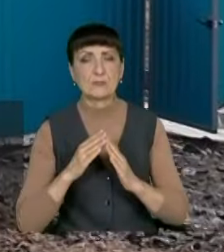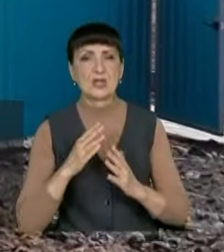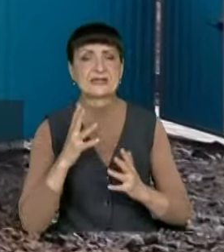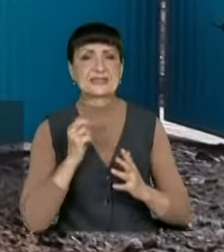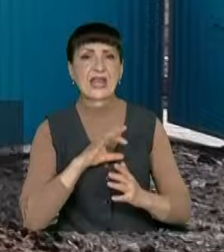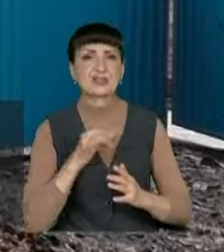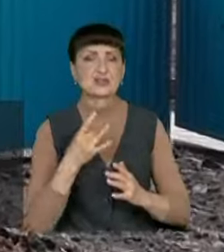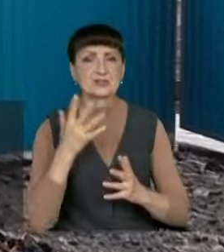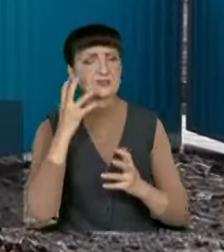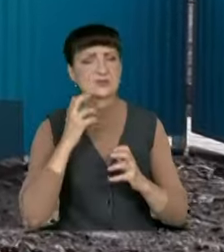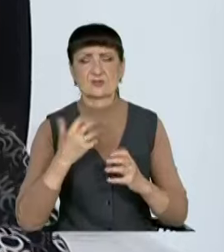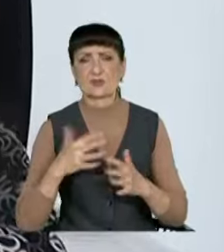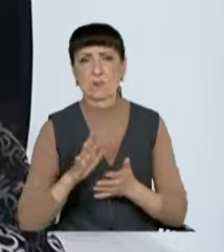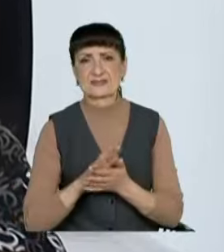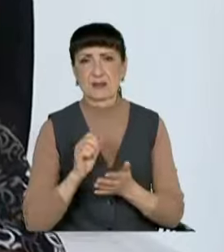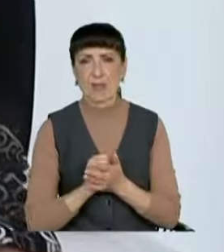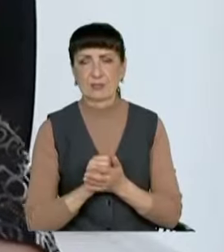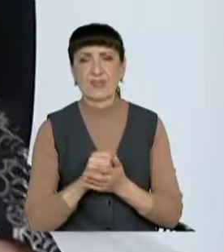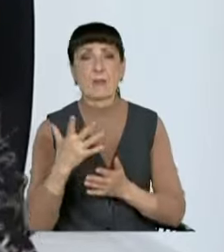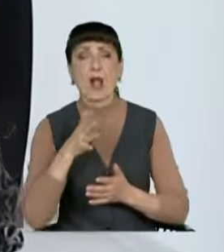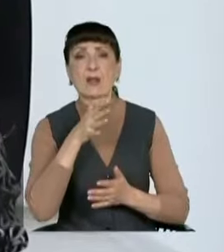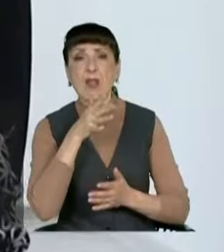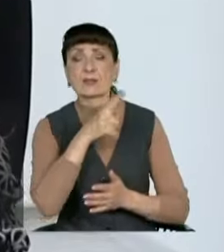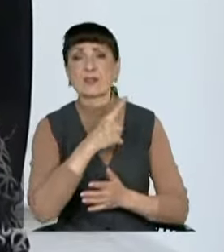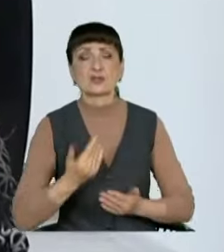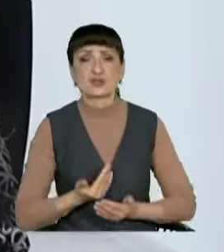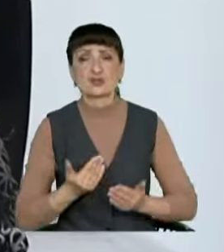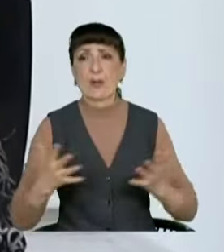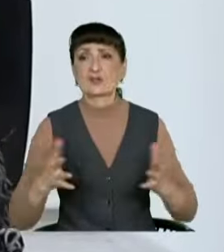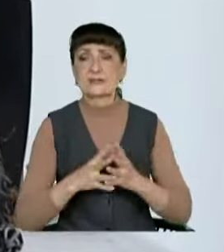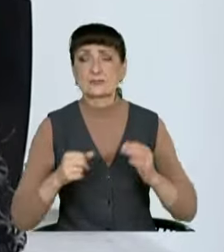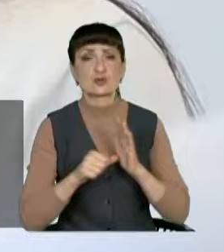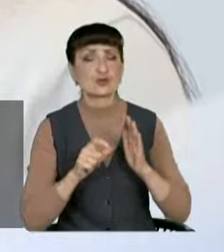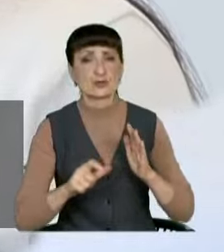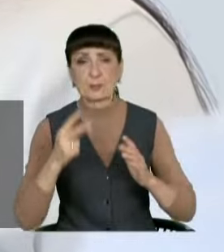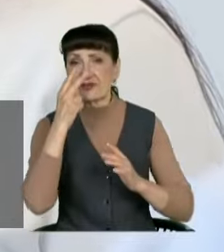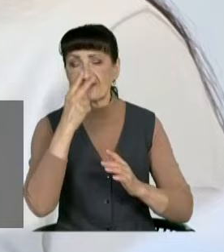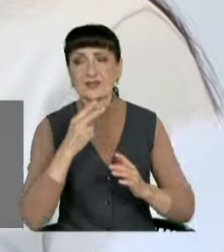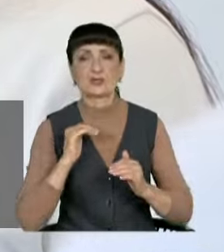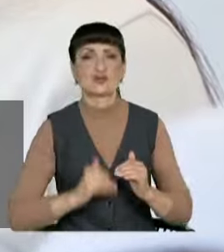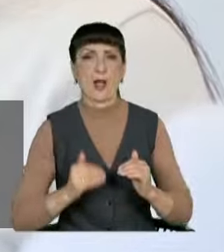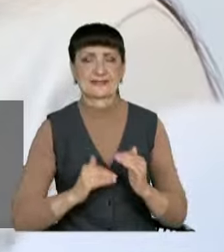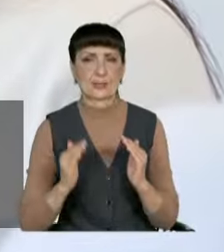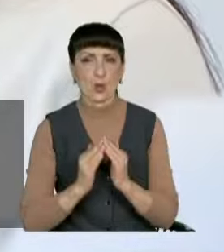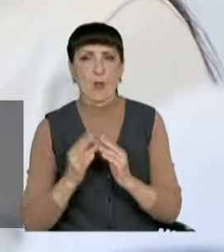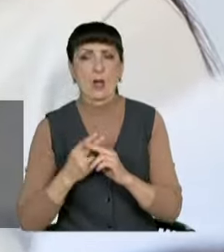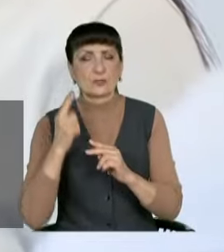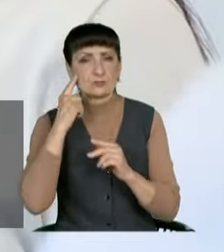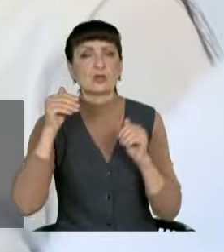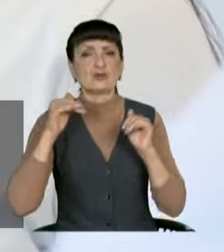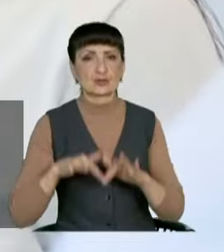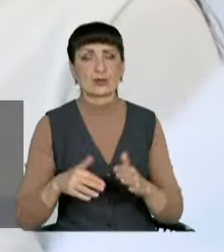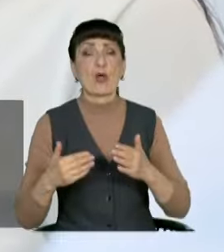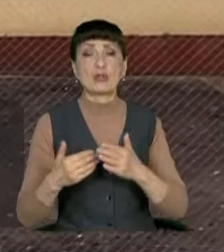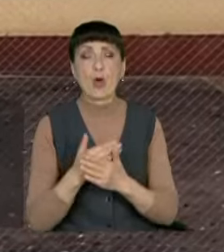серьезно пострадал во время паводка. 5 лет они жили в нем. Большая семья из 6 человек привыкла жить в частном доме, поэтому решила обосноваться